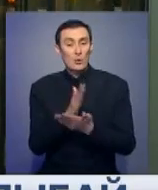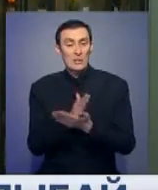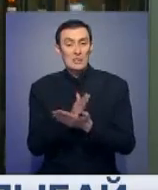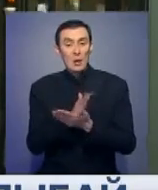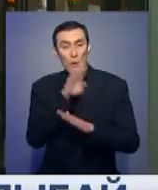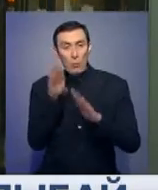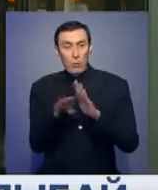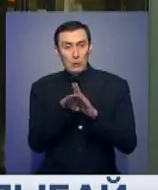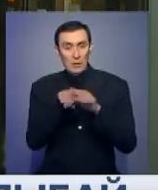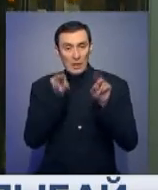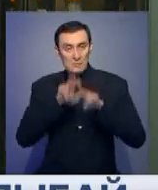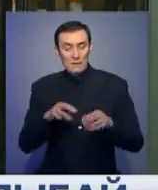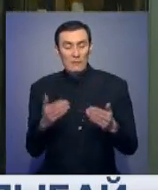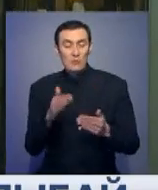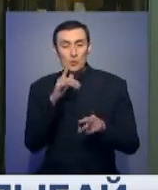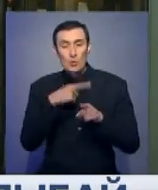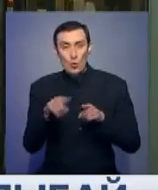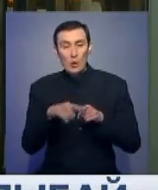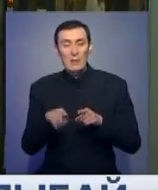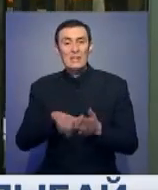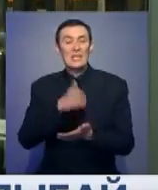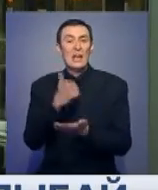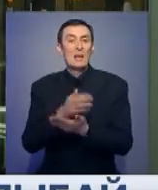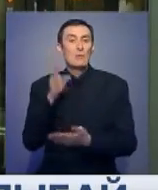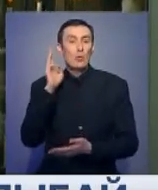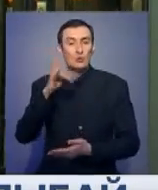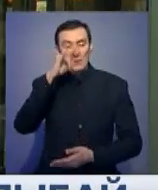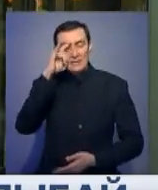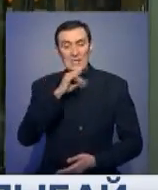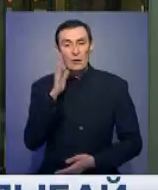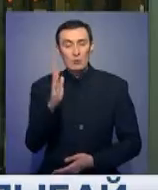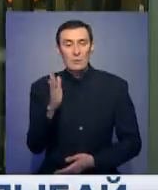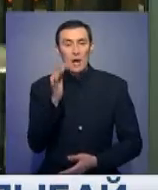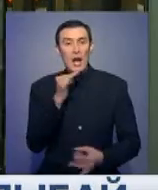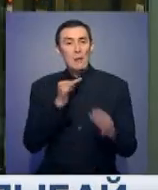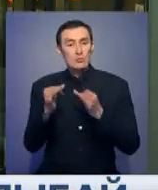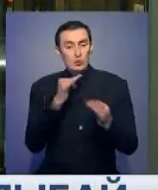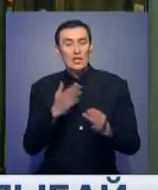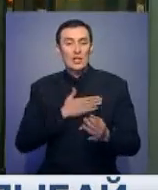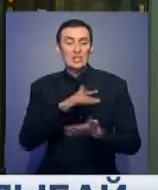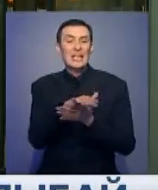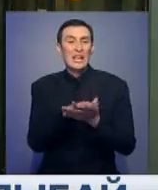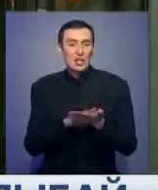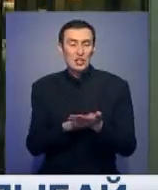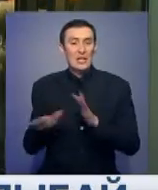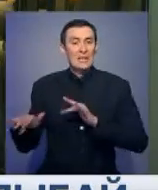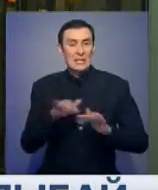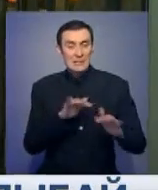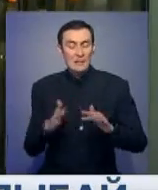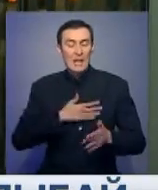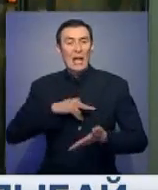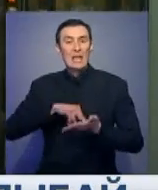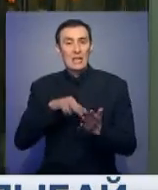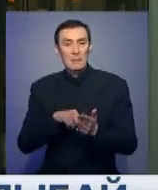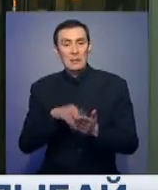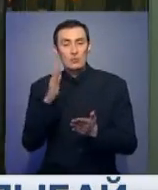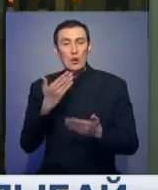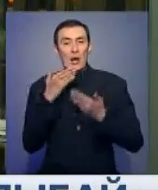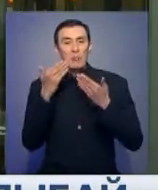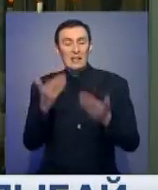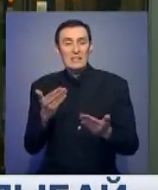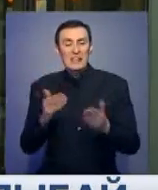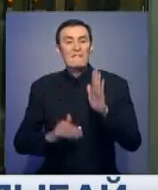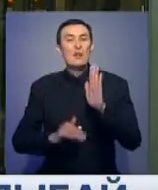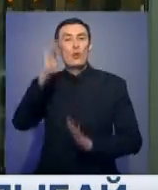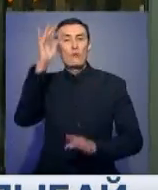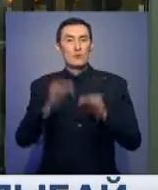рассмотрении. В ближайшее время мы с генеральным консулом Казахстана будем обсуждать наши дальнейшие действия. Я намерен обратиться в Верховный